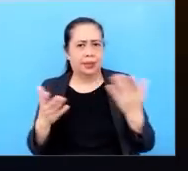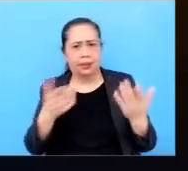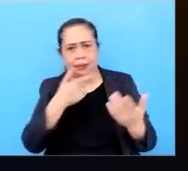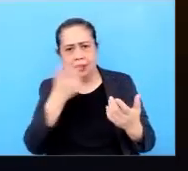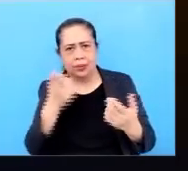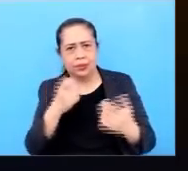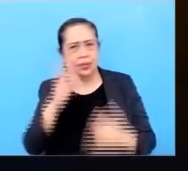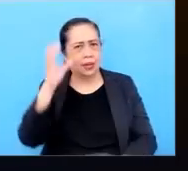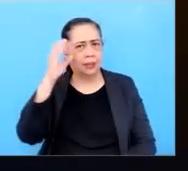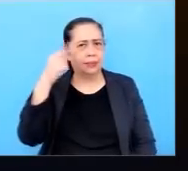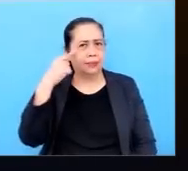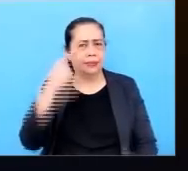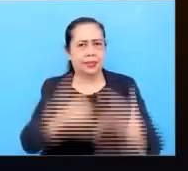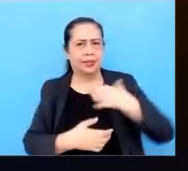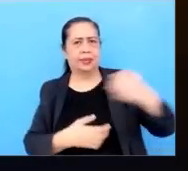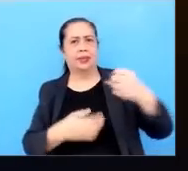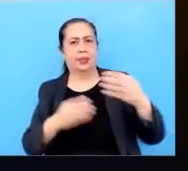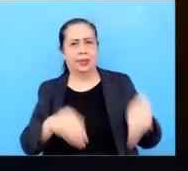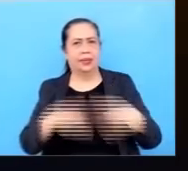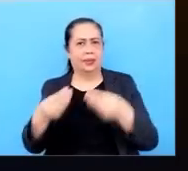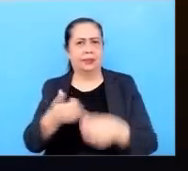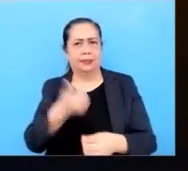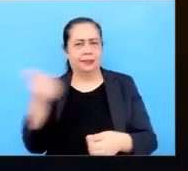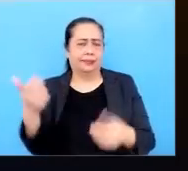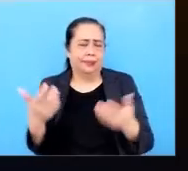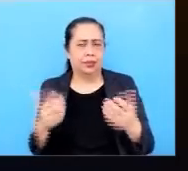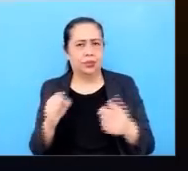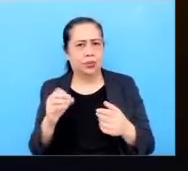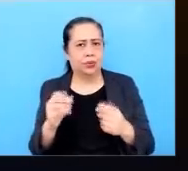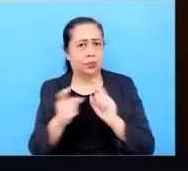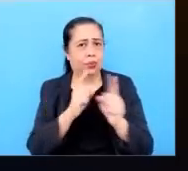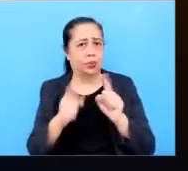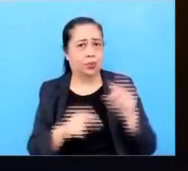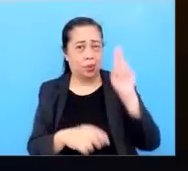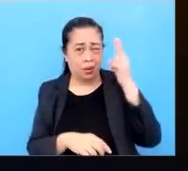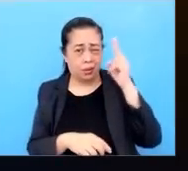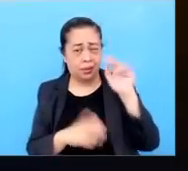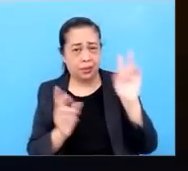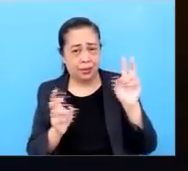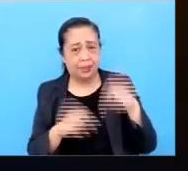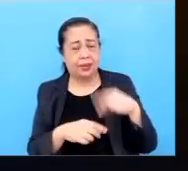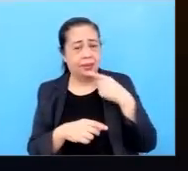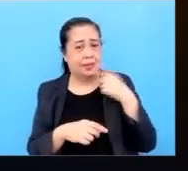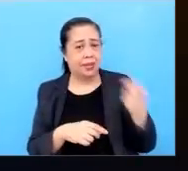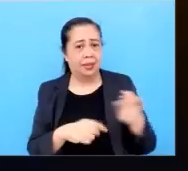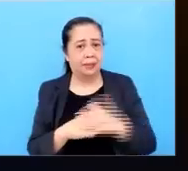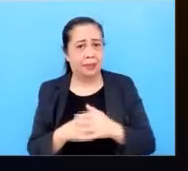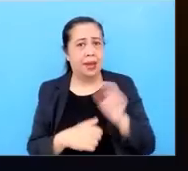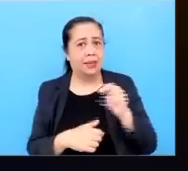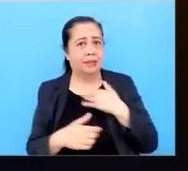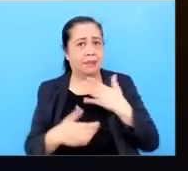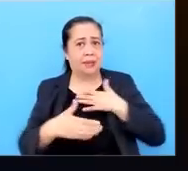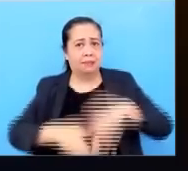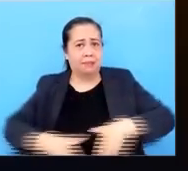Carlos took it off me and gave it to someone else. So if you can talk to your uncle and tell him I need my belt.